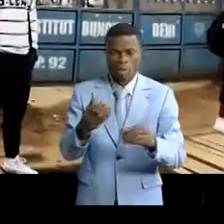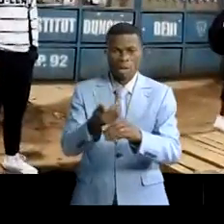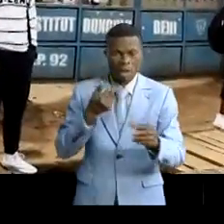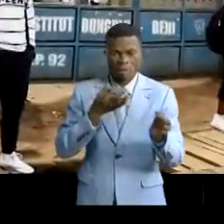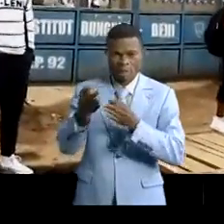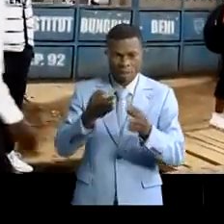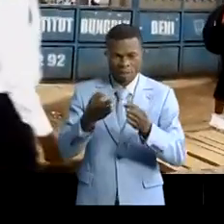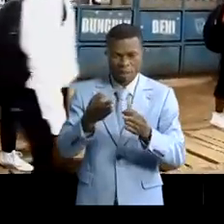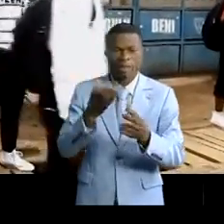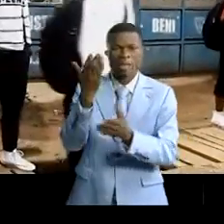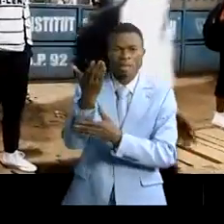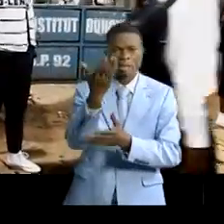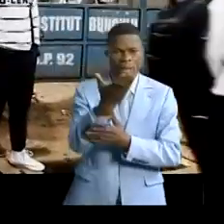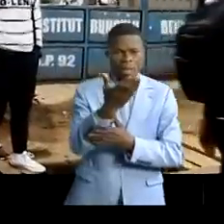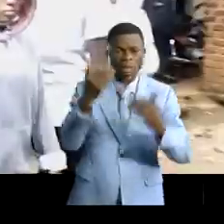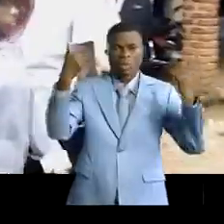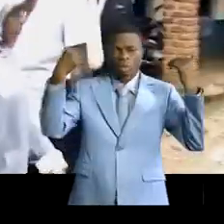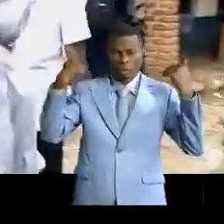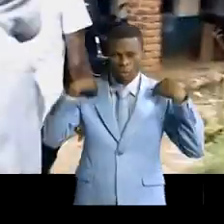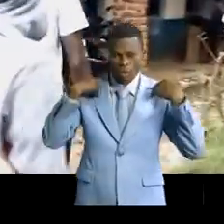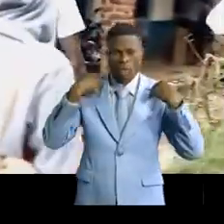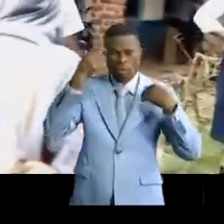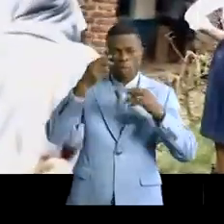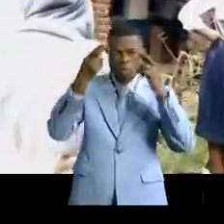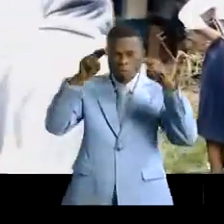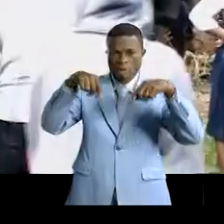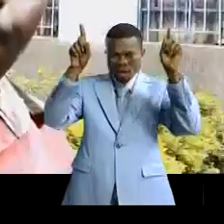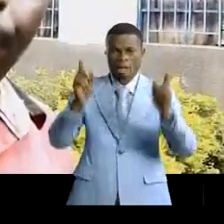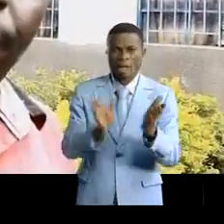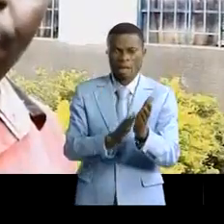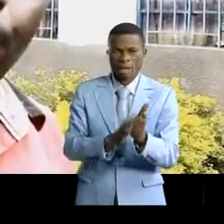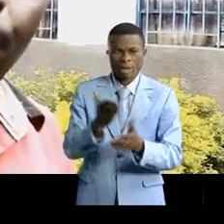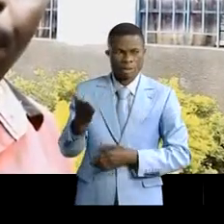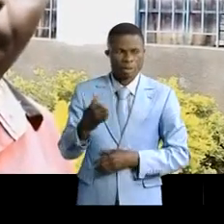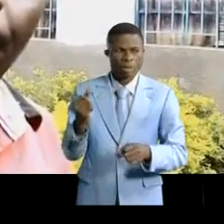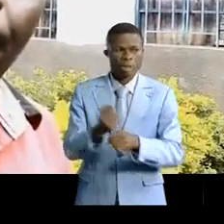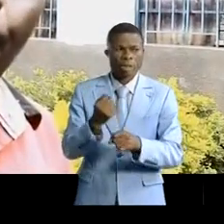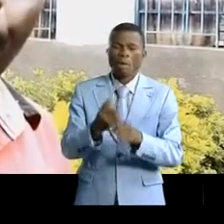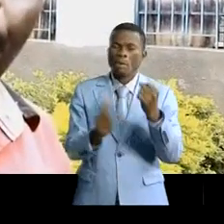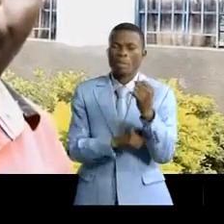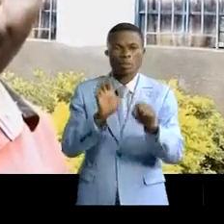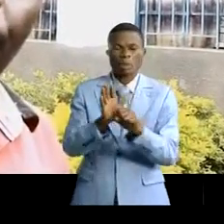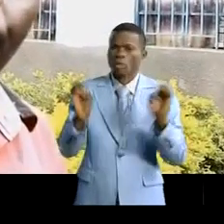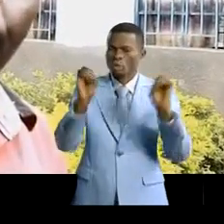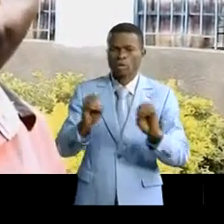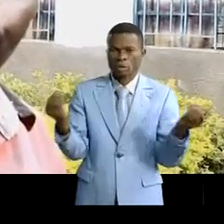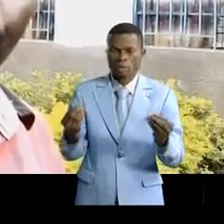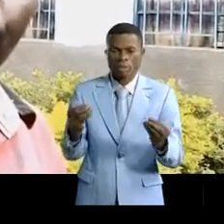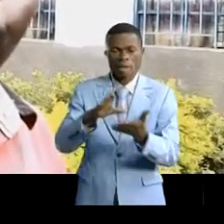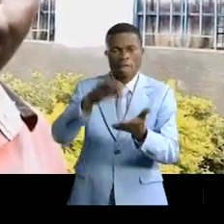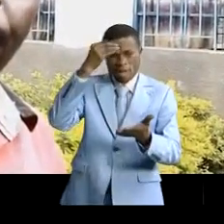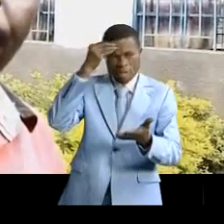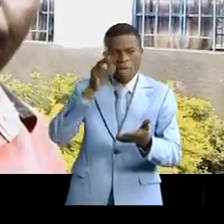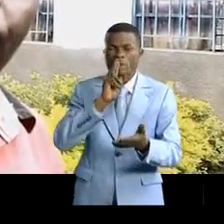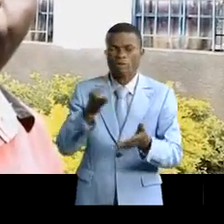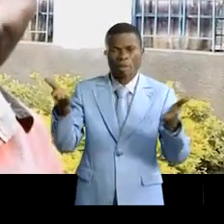donner quelques recommandations aux autorités pour la réussite de l'année scolaire. Il n'y a pas eu d'engouement, mais quand même les élèves